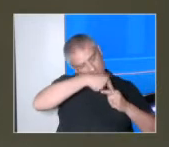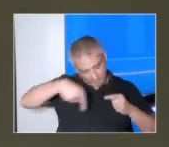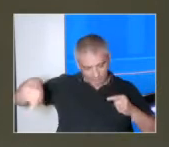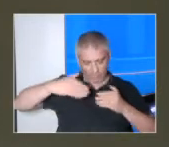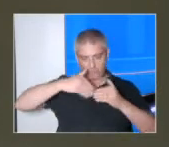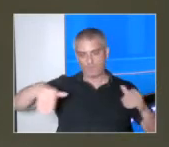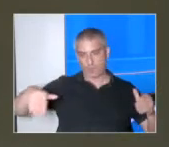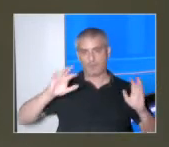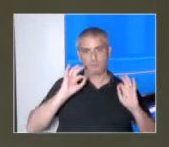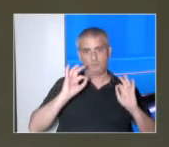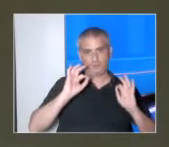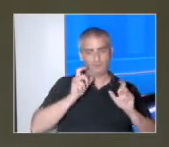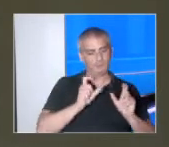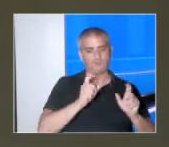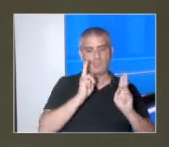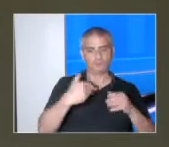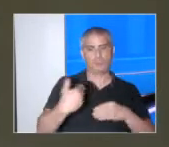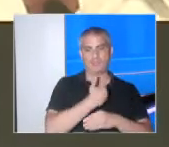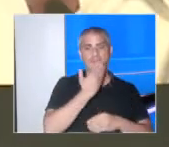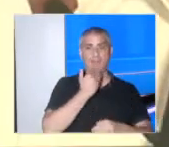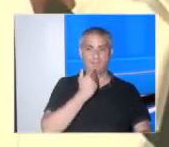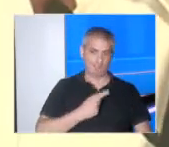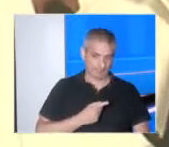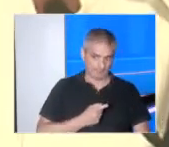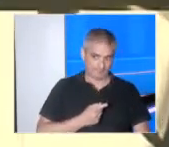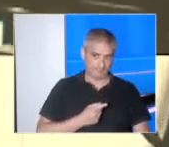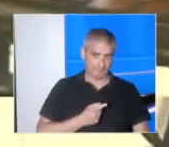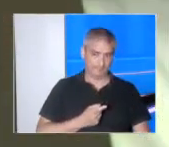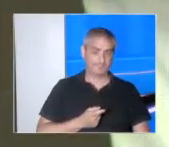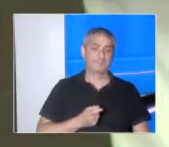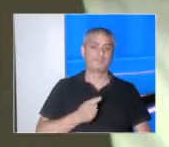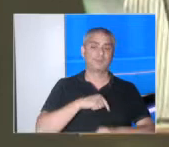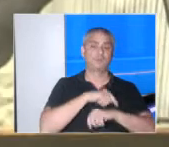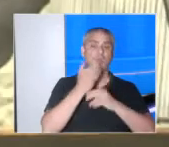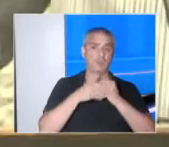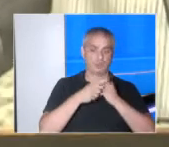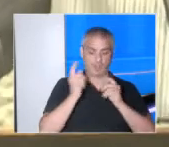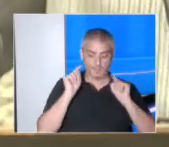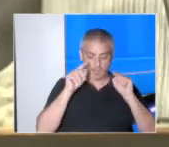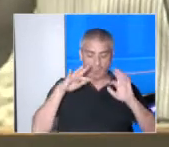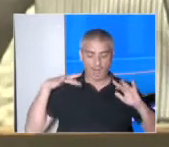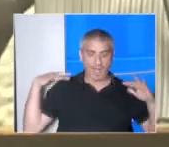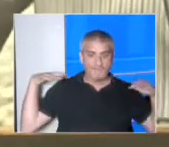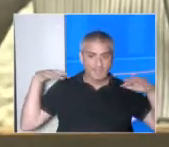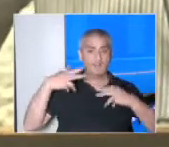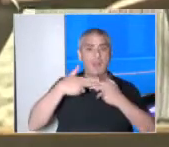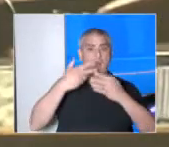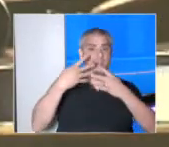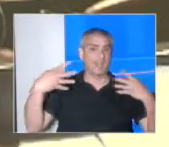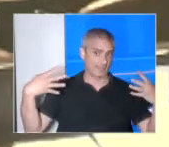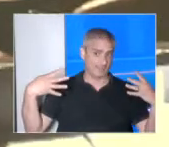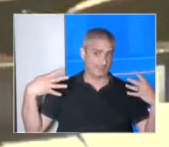הגבול, כדי לסכל אפשרות של חדירה לתוך שטח מדינת ישראל. בשעות האחרונות הגיעו אלפים לאזור הגדר,